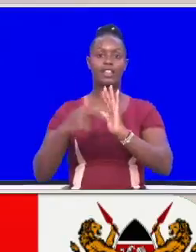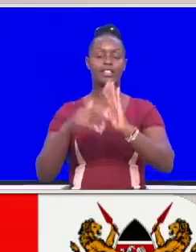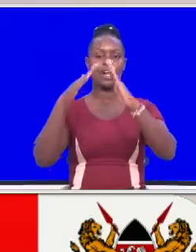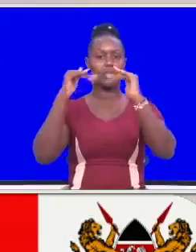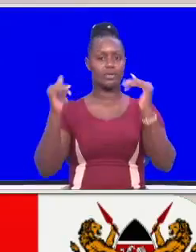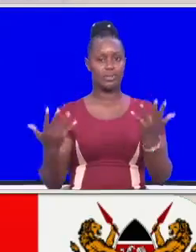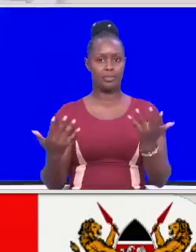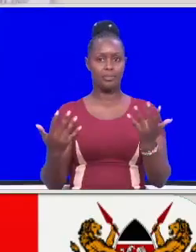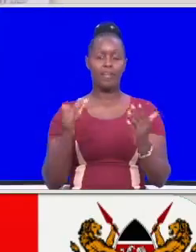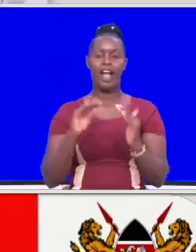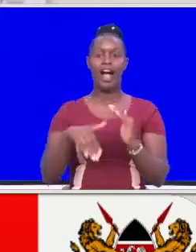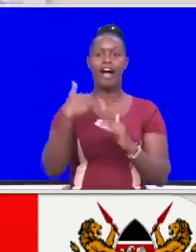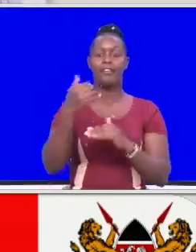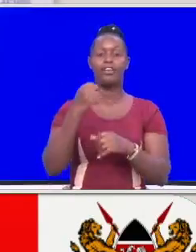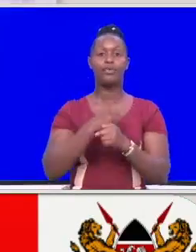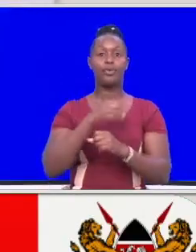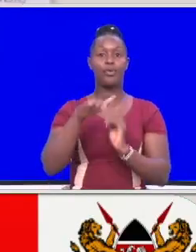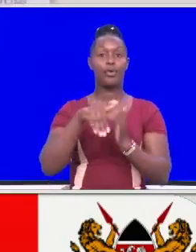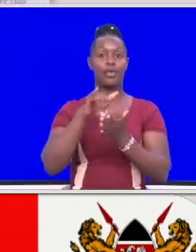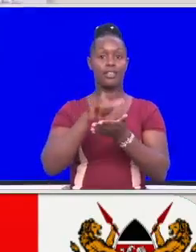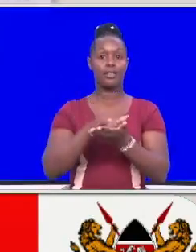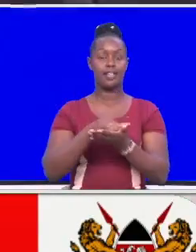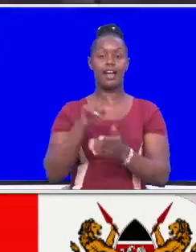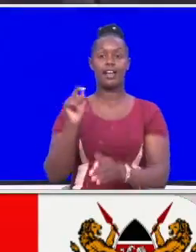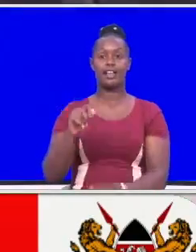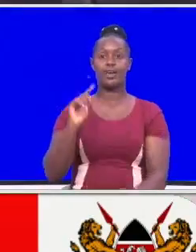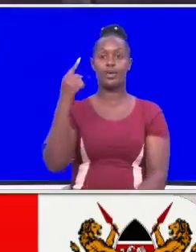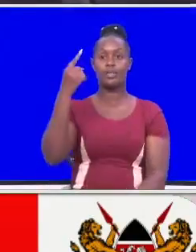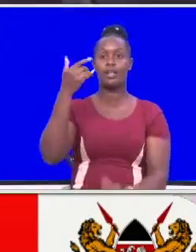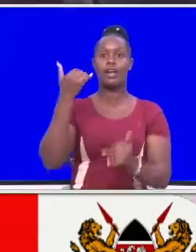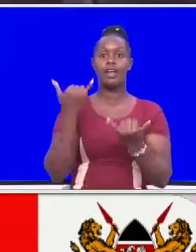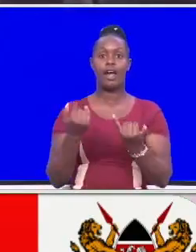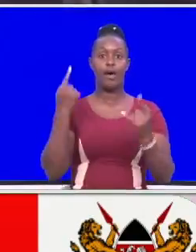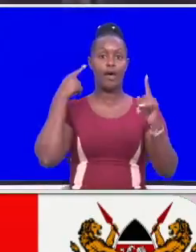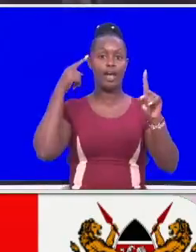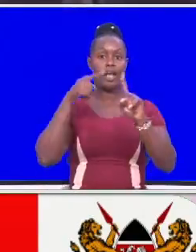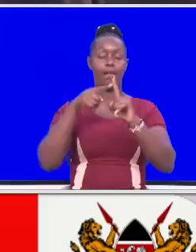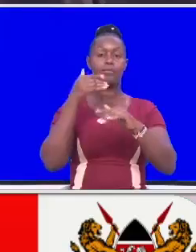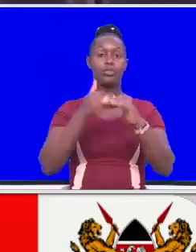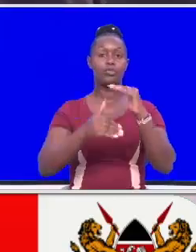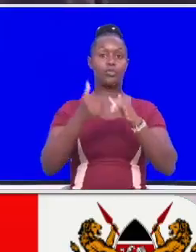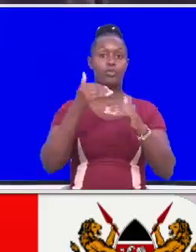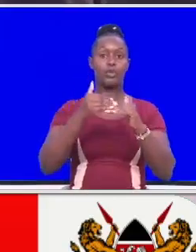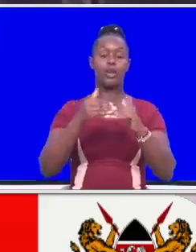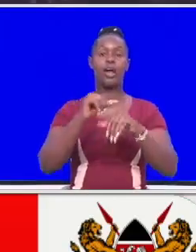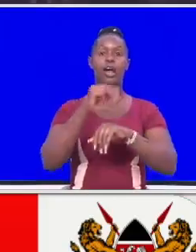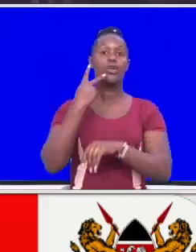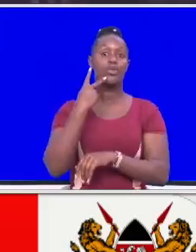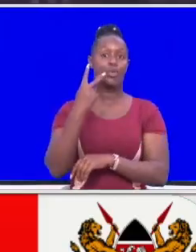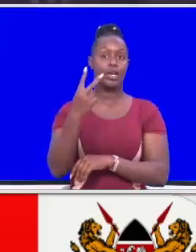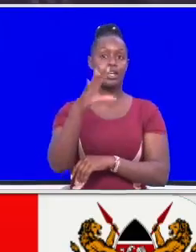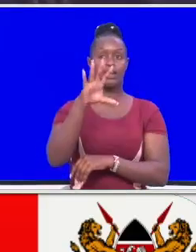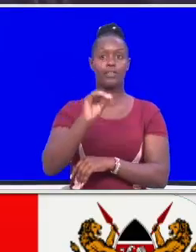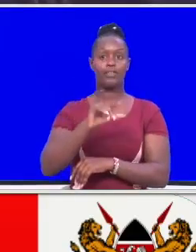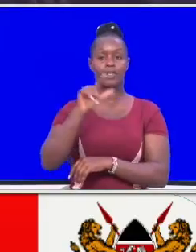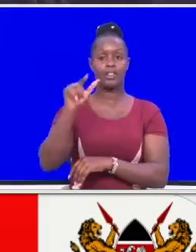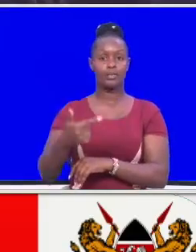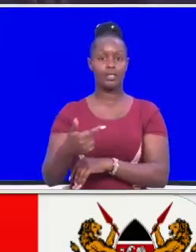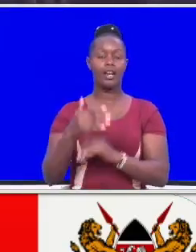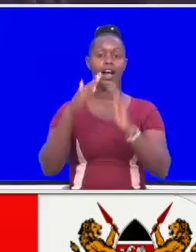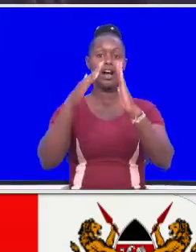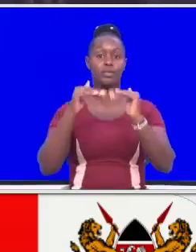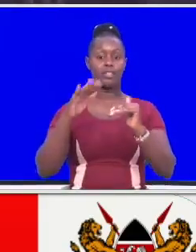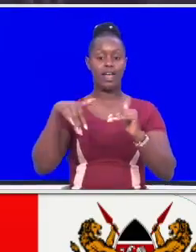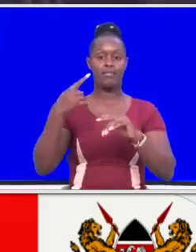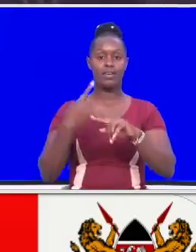9-10, licha ya ufanisi huu, serikali ya Kenya Kwanza inanuia kujenga jumla ya nyumba 250,000 kila mwaka